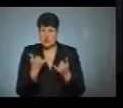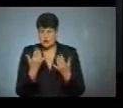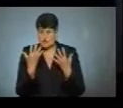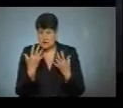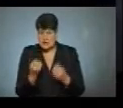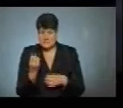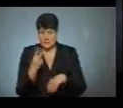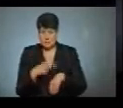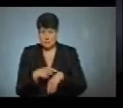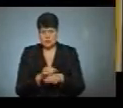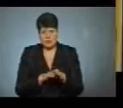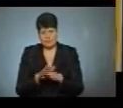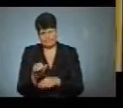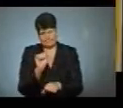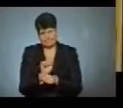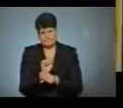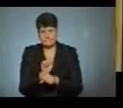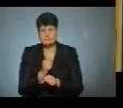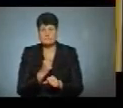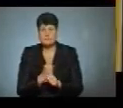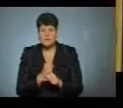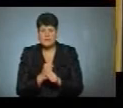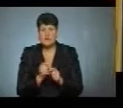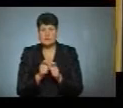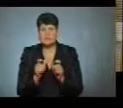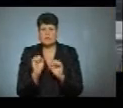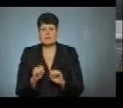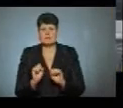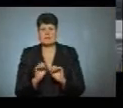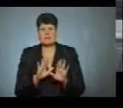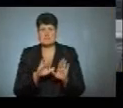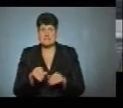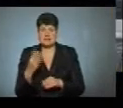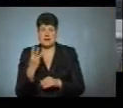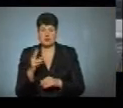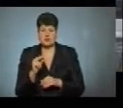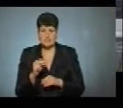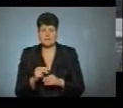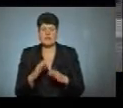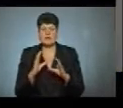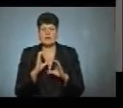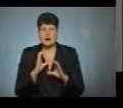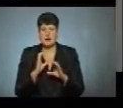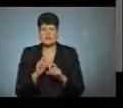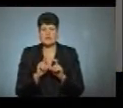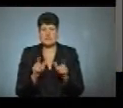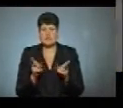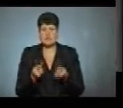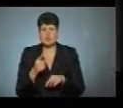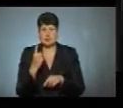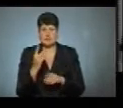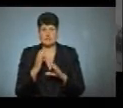повністю блокуємо автовокзал. Квитки можна буде здати після 3-го числа. На автостанції о 12-й годині залишився один